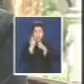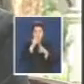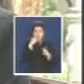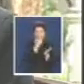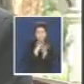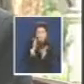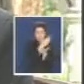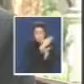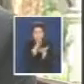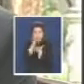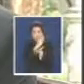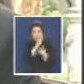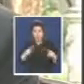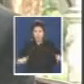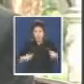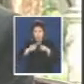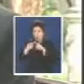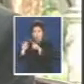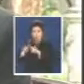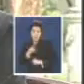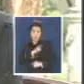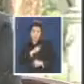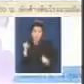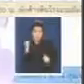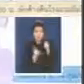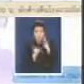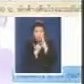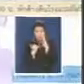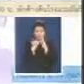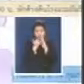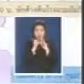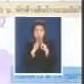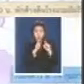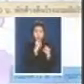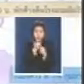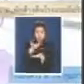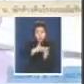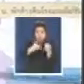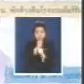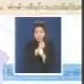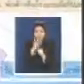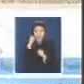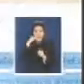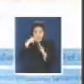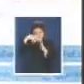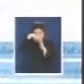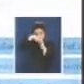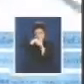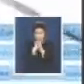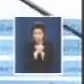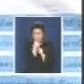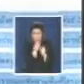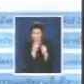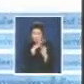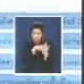งานกันทำค่ะทุกกระทรวงไปหมดค่ะก็จะแบ่งเลยค่ะอันนี้คือสิ่งที่เราคาดหวังแล้วก็จะดูในเรื่องของทางน้ำด้วยนะคะค่ะอันนี้ก็